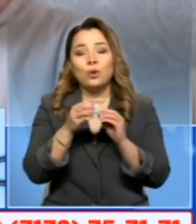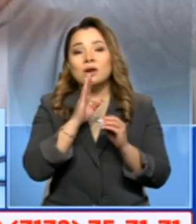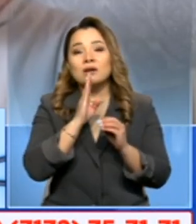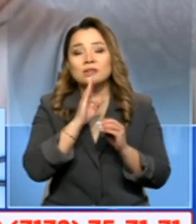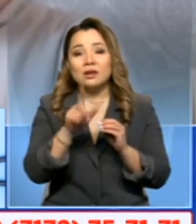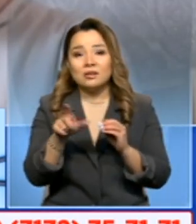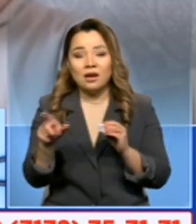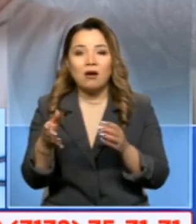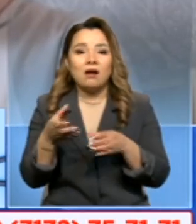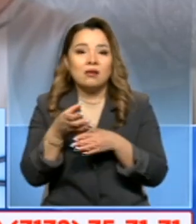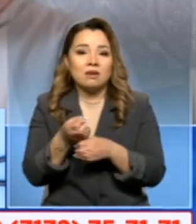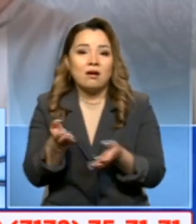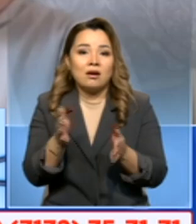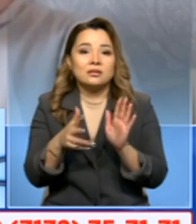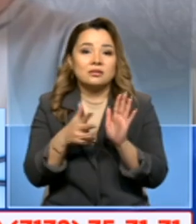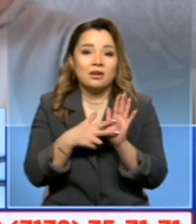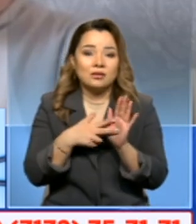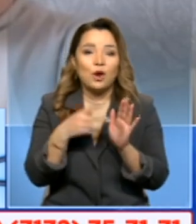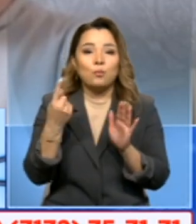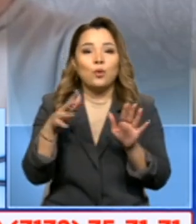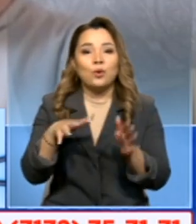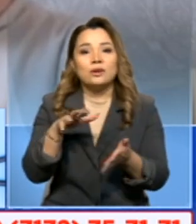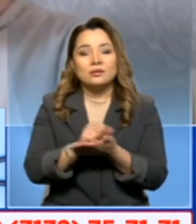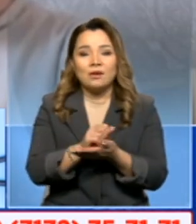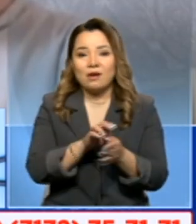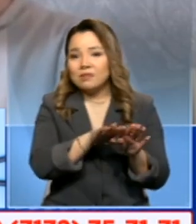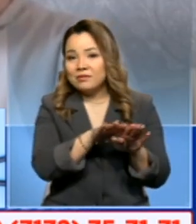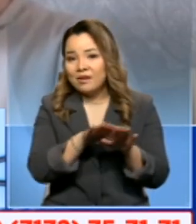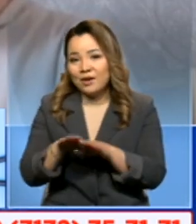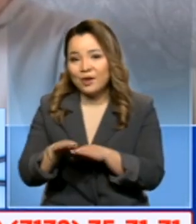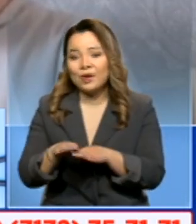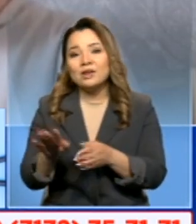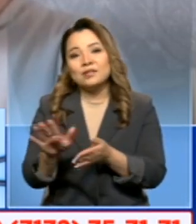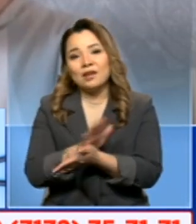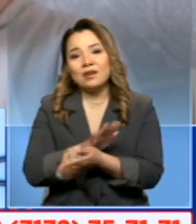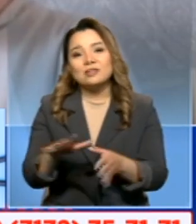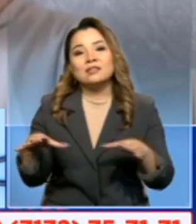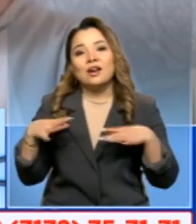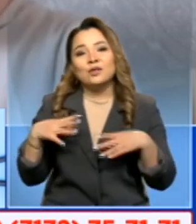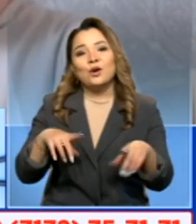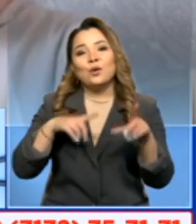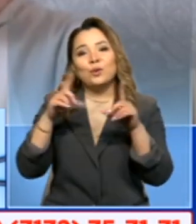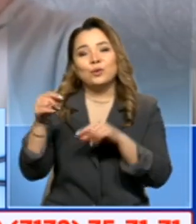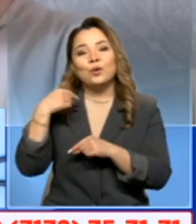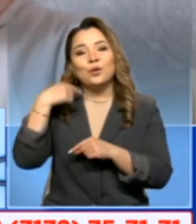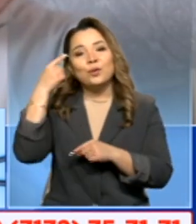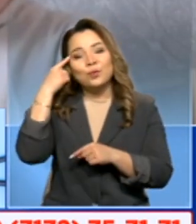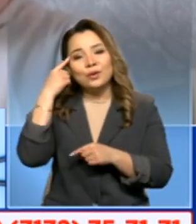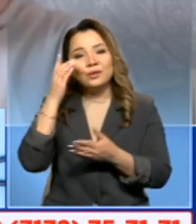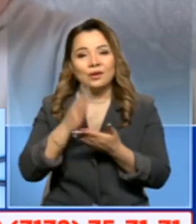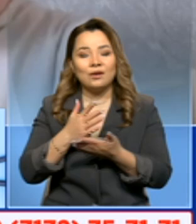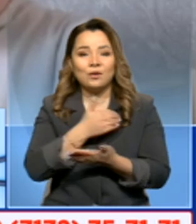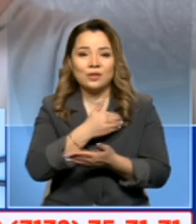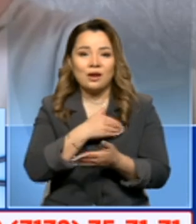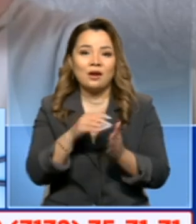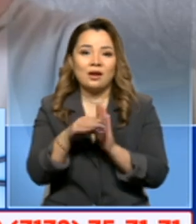қатысушы қалды, соның 8-і де бірінші орында алсам екен, тегін санаторияда демалсақ екен деп ойлаймыз ғой, қалаймыз